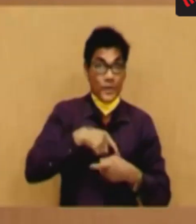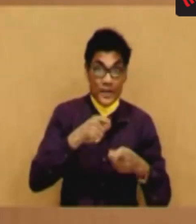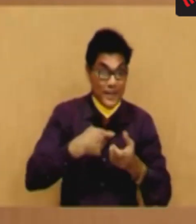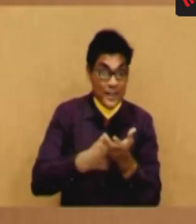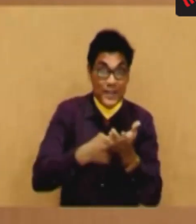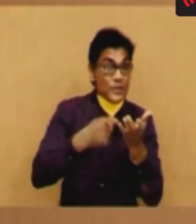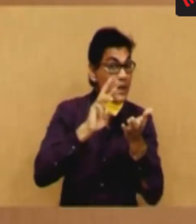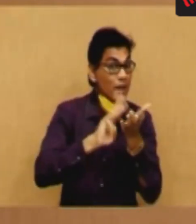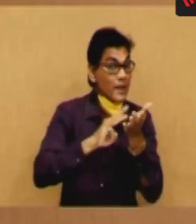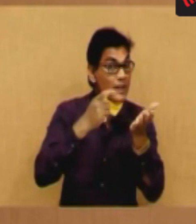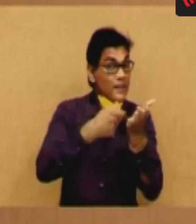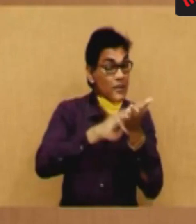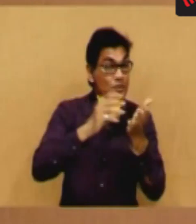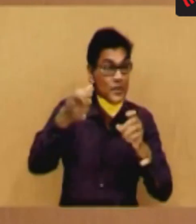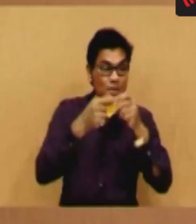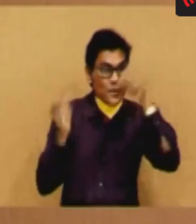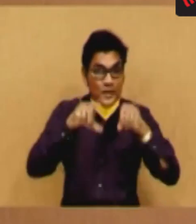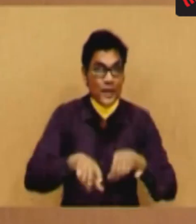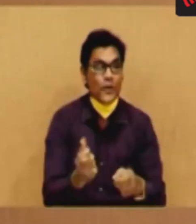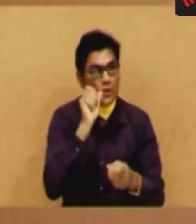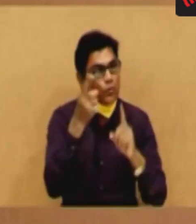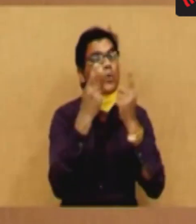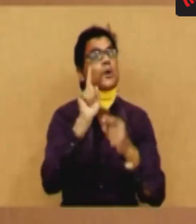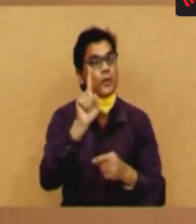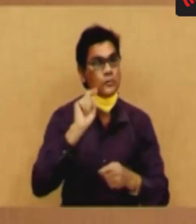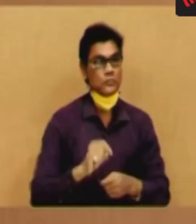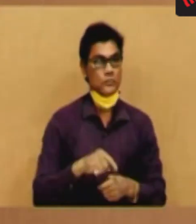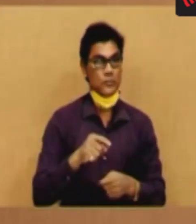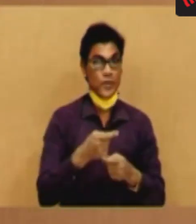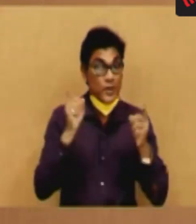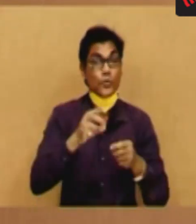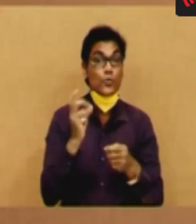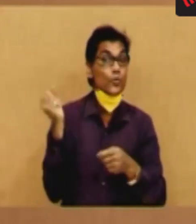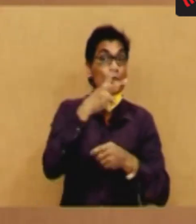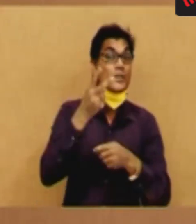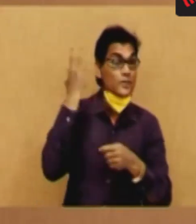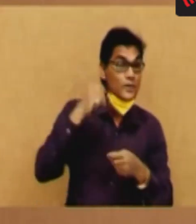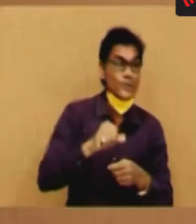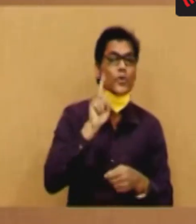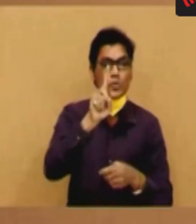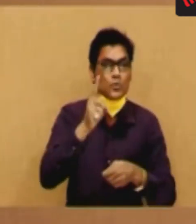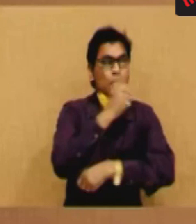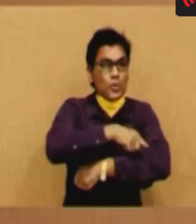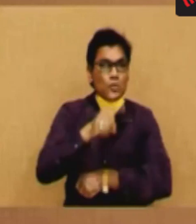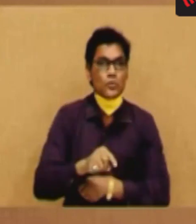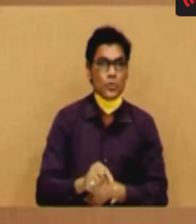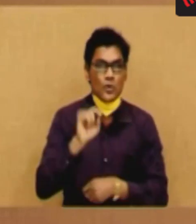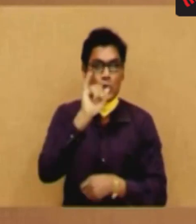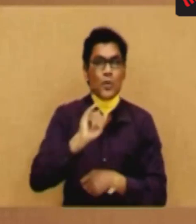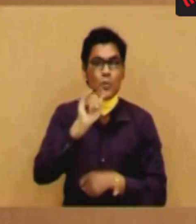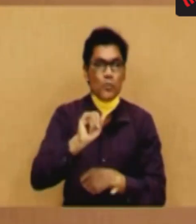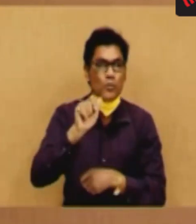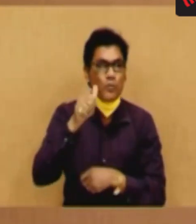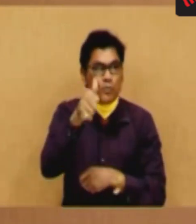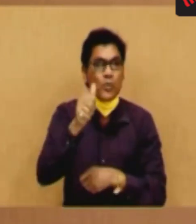सेंटर रे आपण माने सुनी चंती एवं सेई लैब रे 2 मास तले दिन को 65 रु अधिक